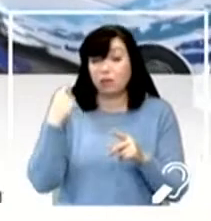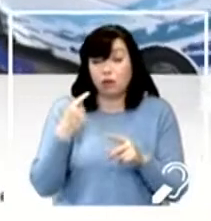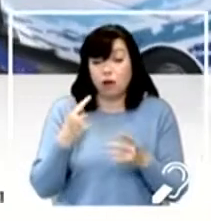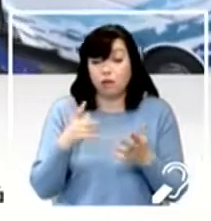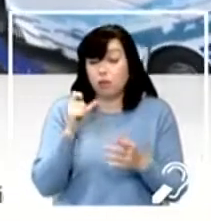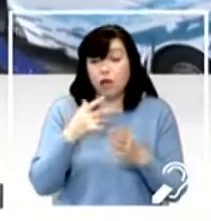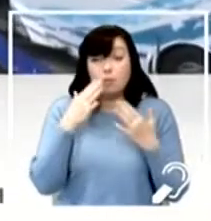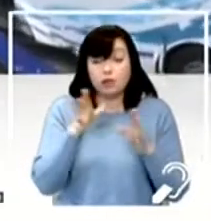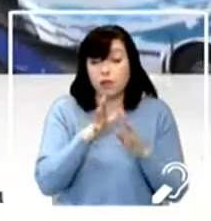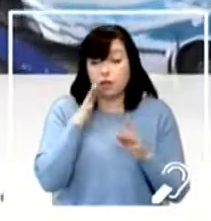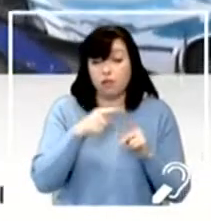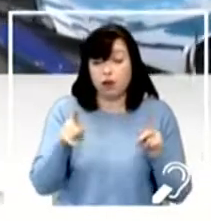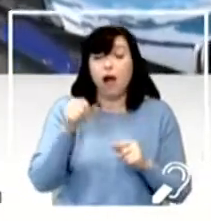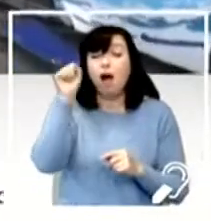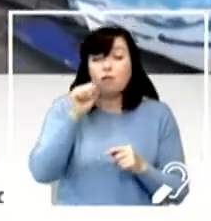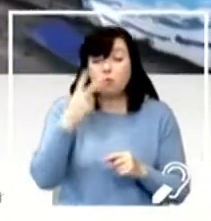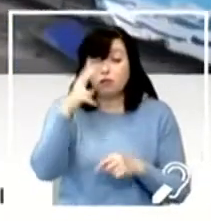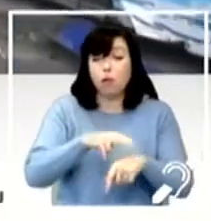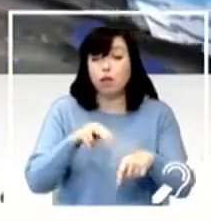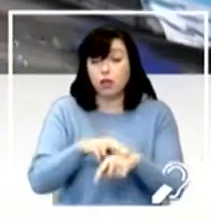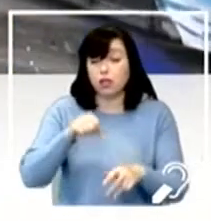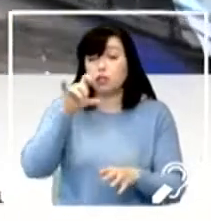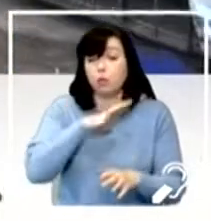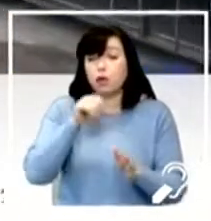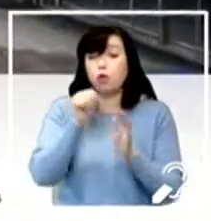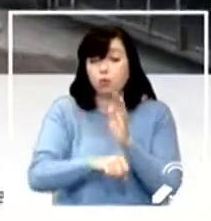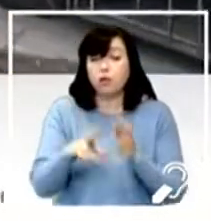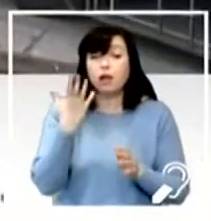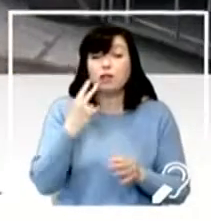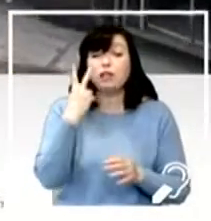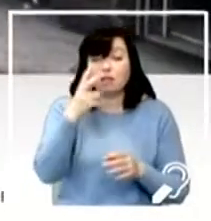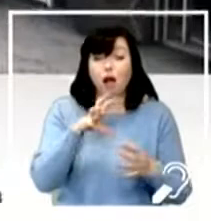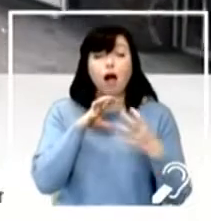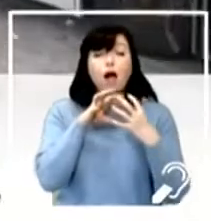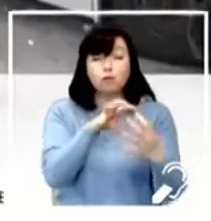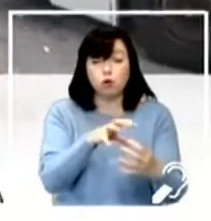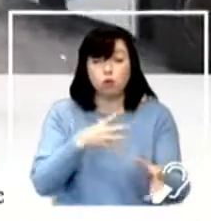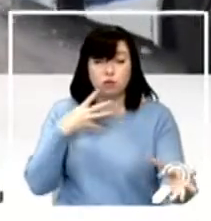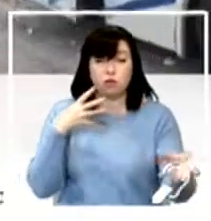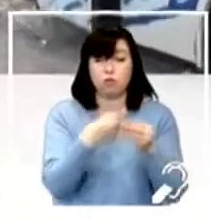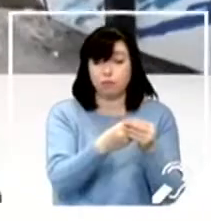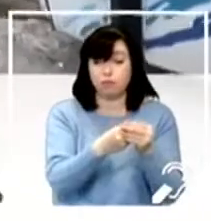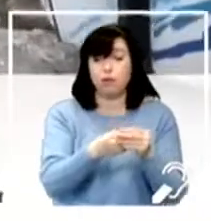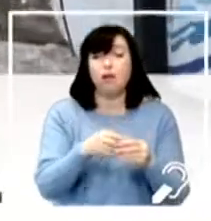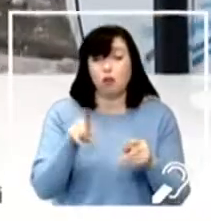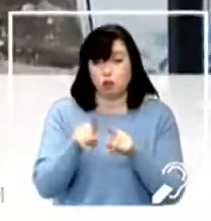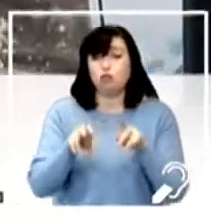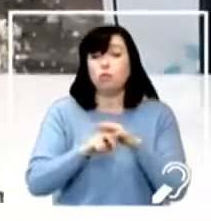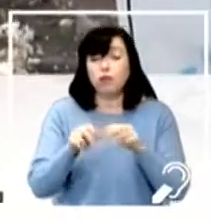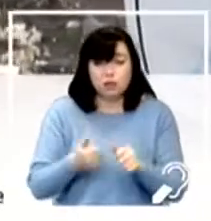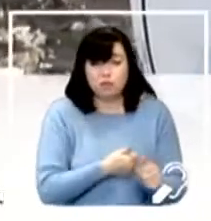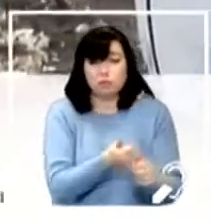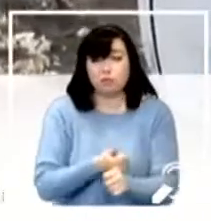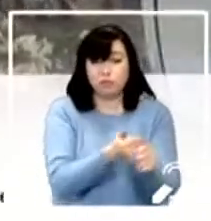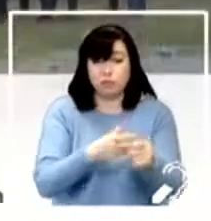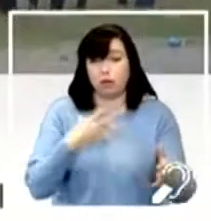ultima perioadă. În luna august, doi polițiști au murit după ce un autobuz cu migranți ilegali le-a lovit în plin mașina de serviciu în timpul unei urmăriri pe străzile